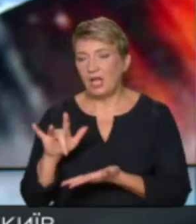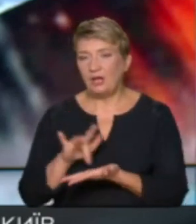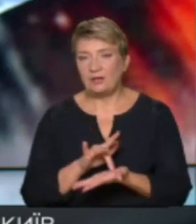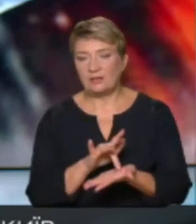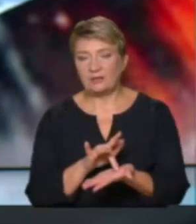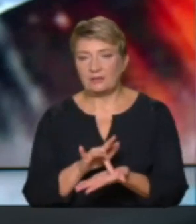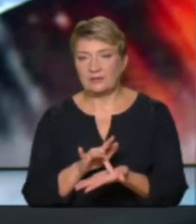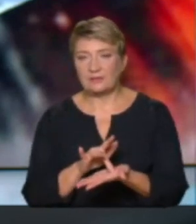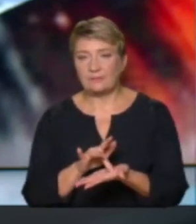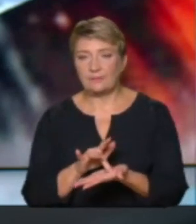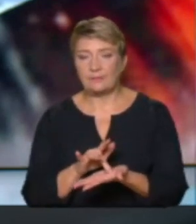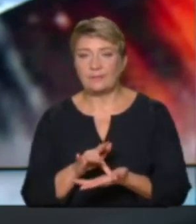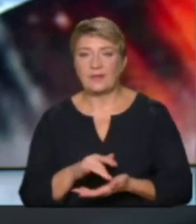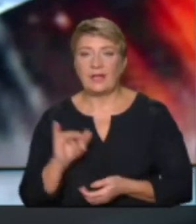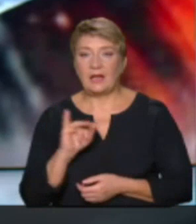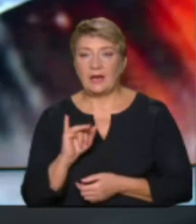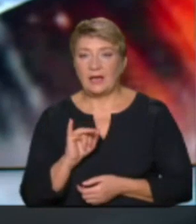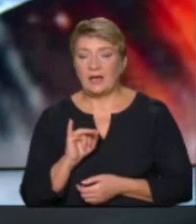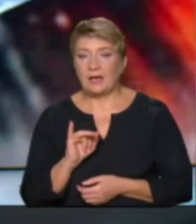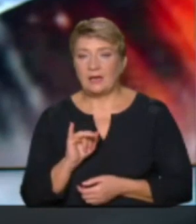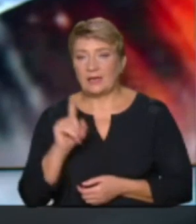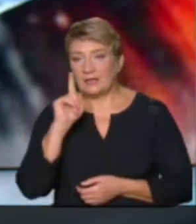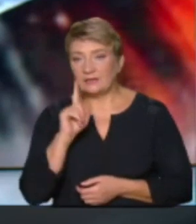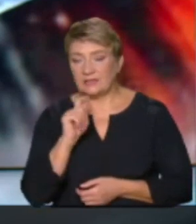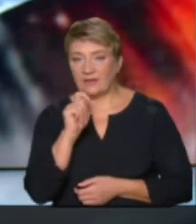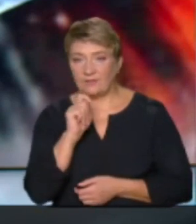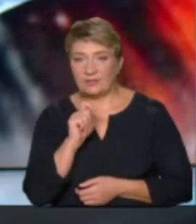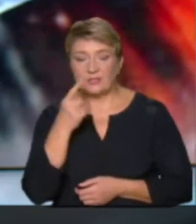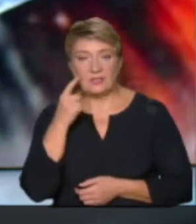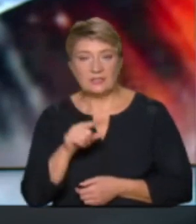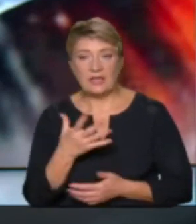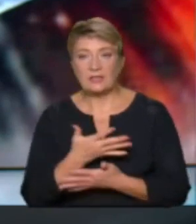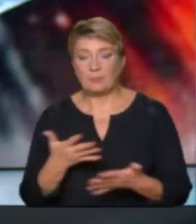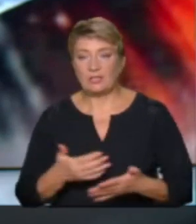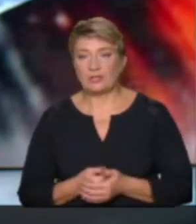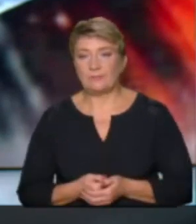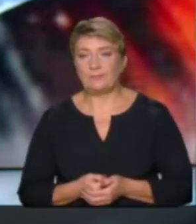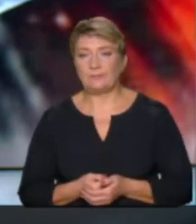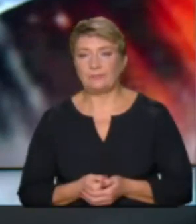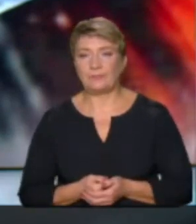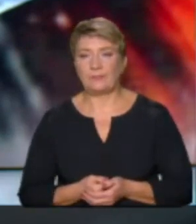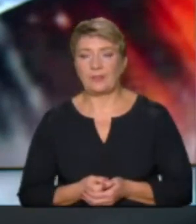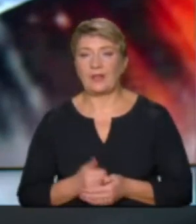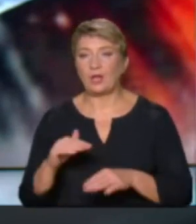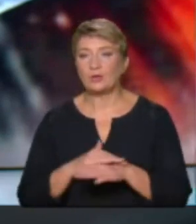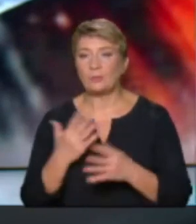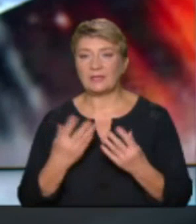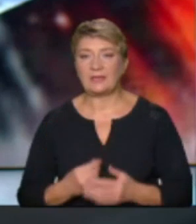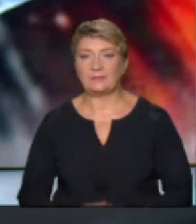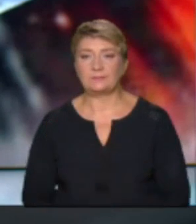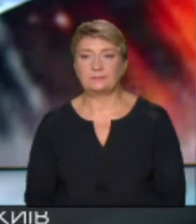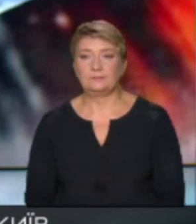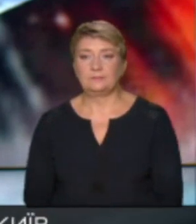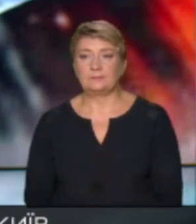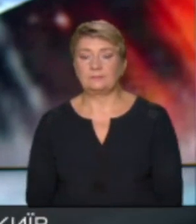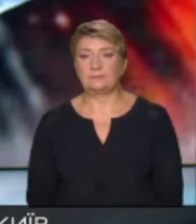релігійне збагачення. От Цві Зільбер, ізраїльський журналіст, знає значно більше з цього приводу. Цві, добрий вам